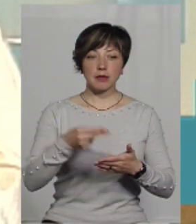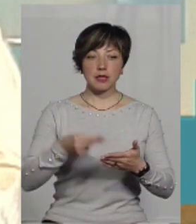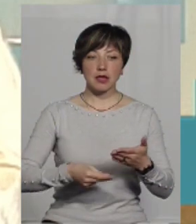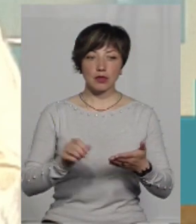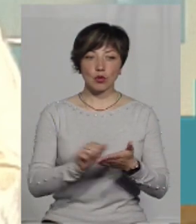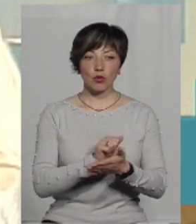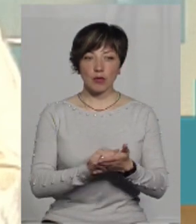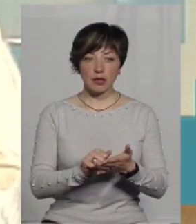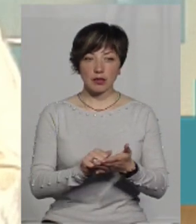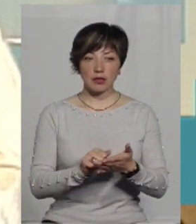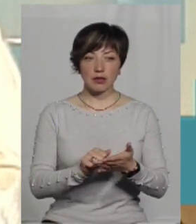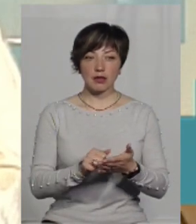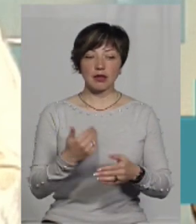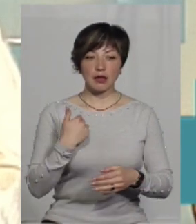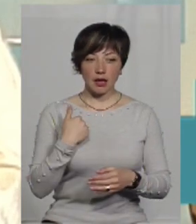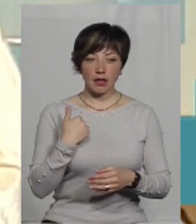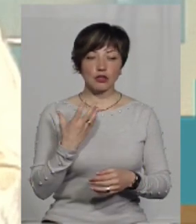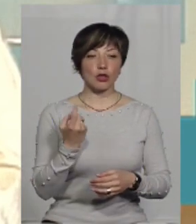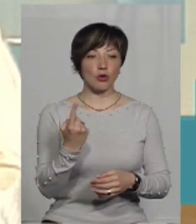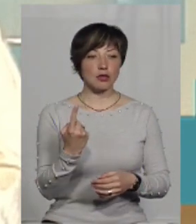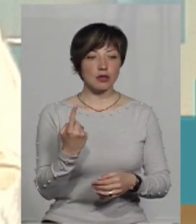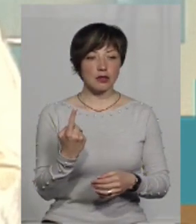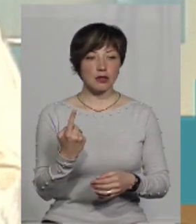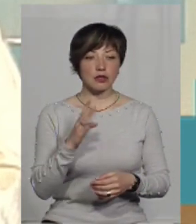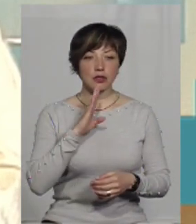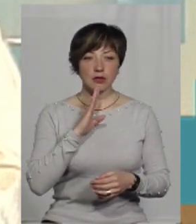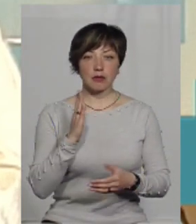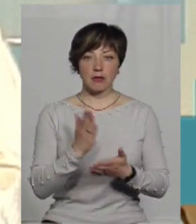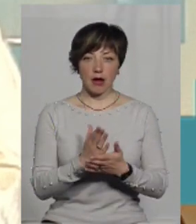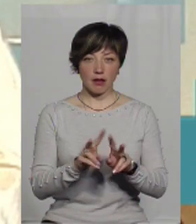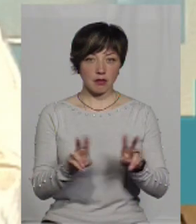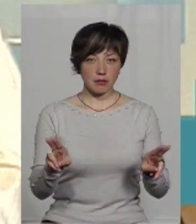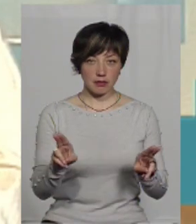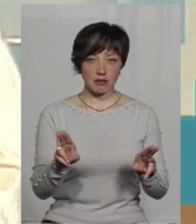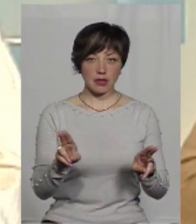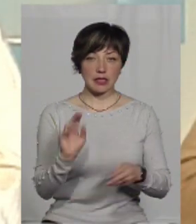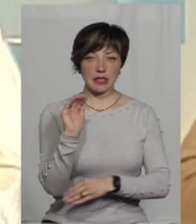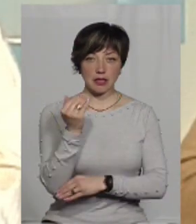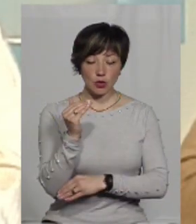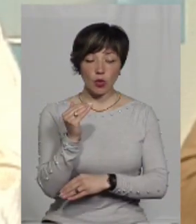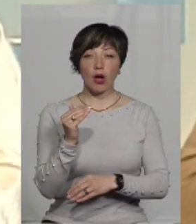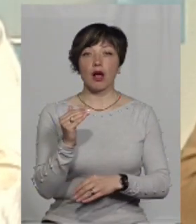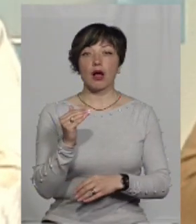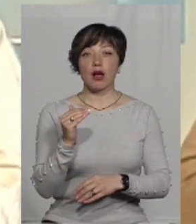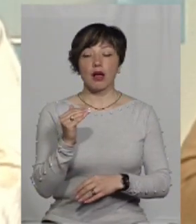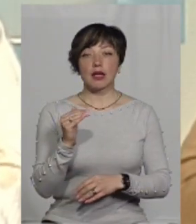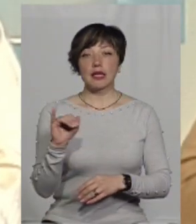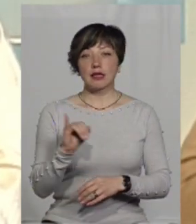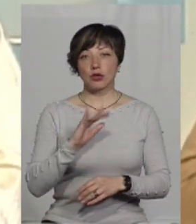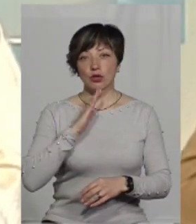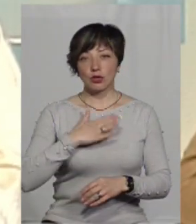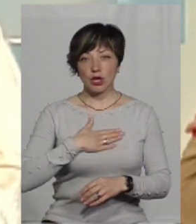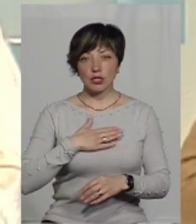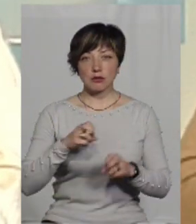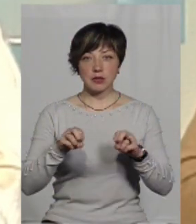підписати документи установчі. Я ще одна жінка, яка має так само проімплантовану дитинку, і